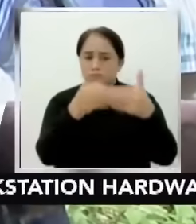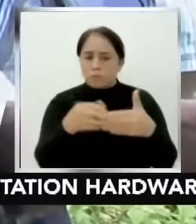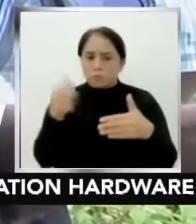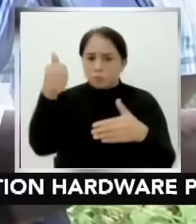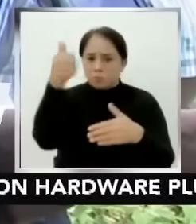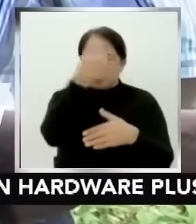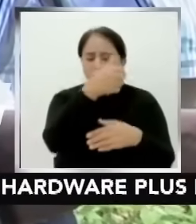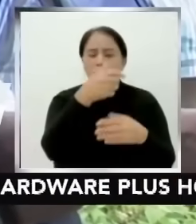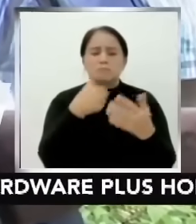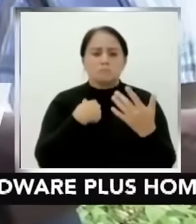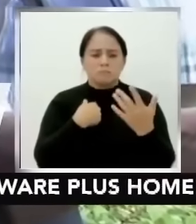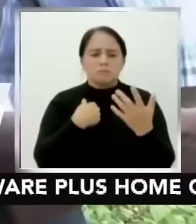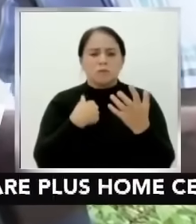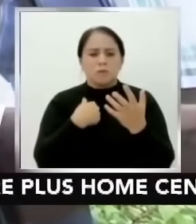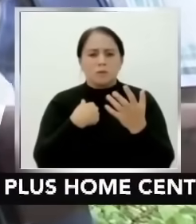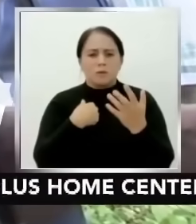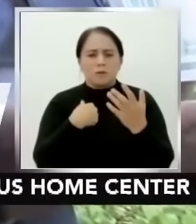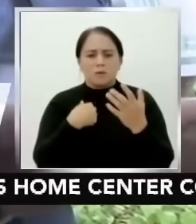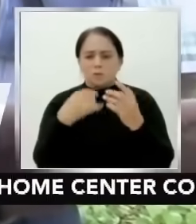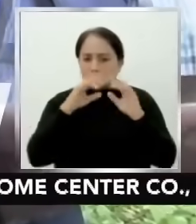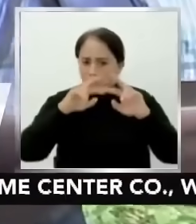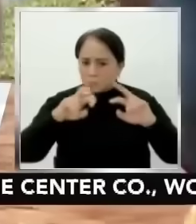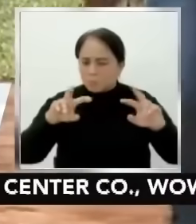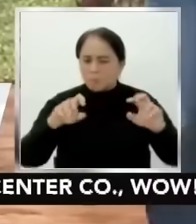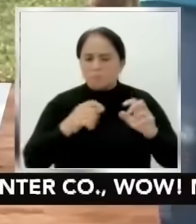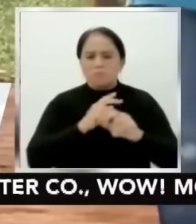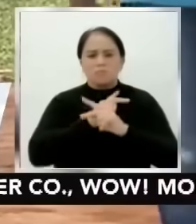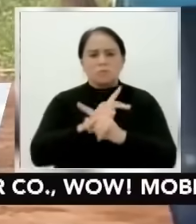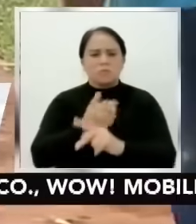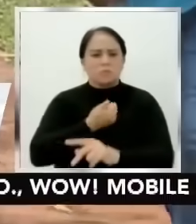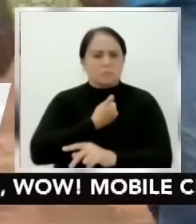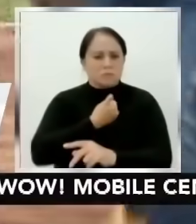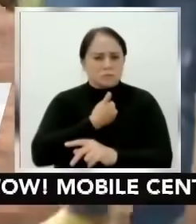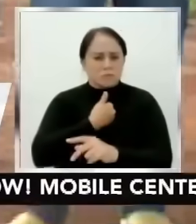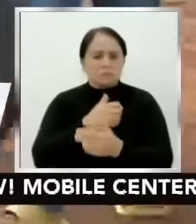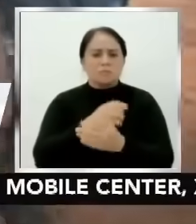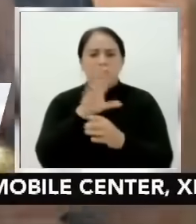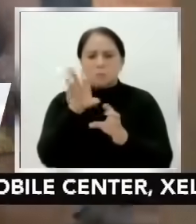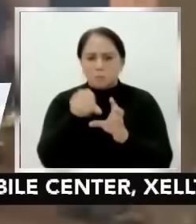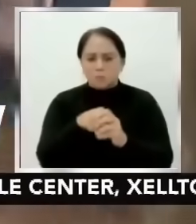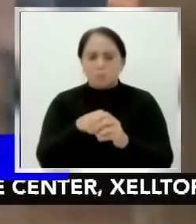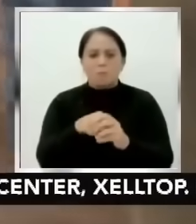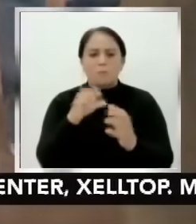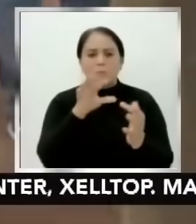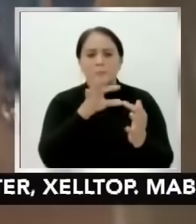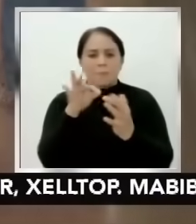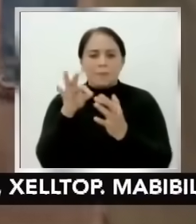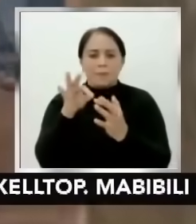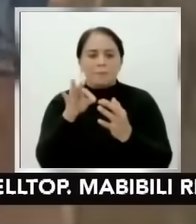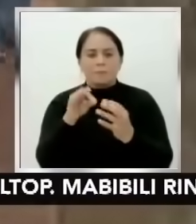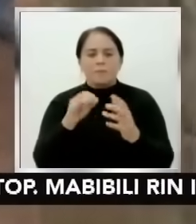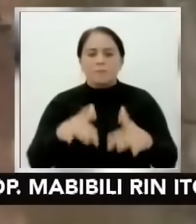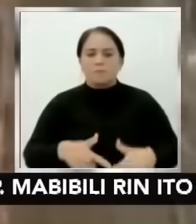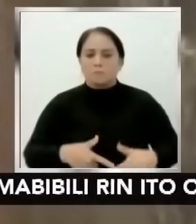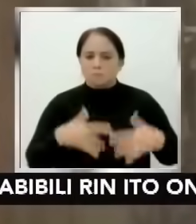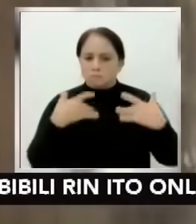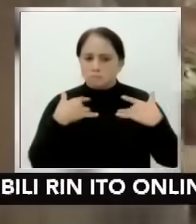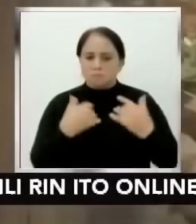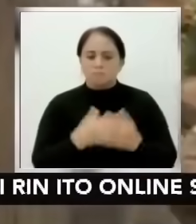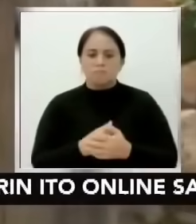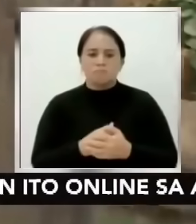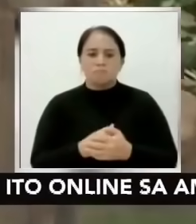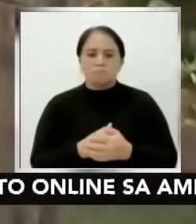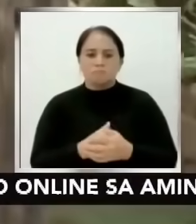anumang imbestigasyon para ipagtanggol ang kanilang sarili, pati na ang pinili nilang pamumuhay.